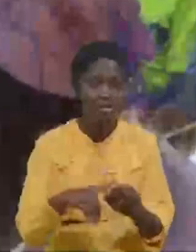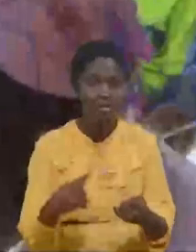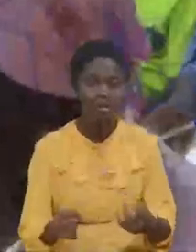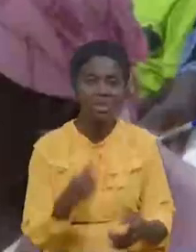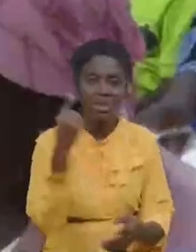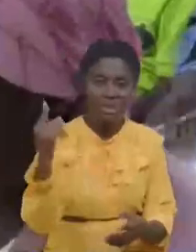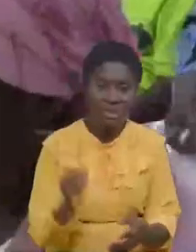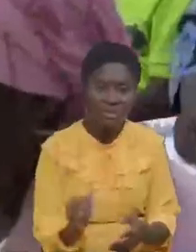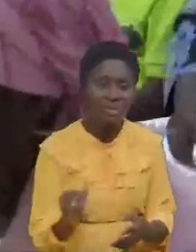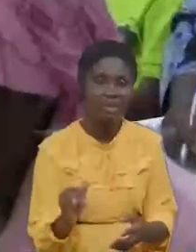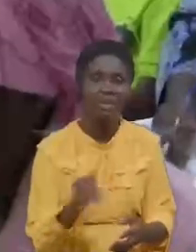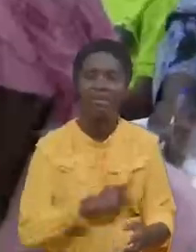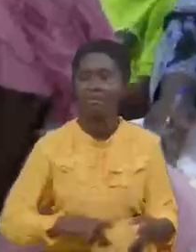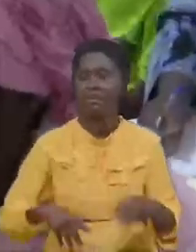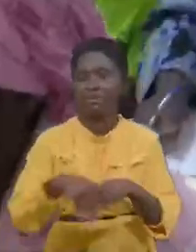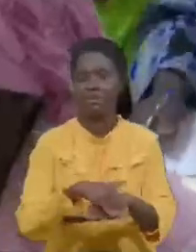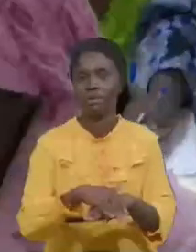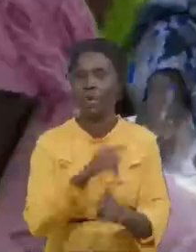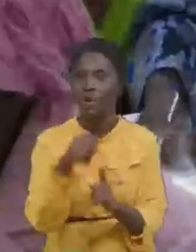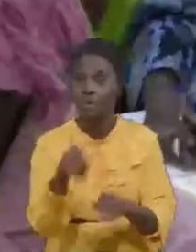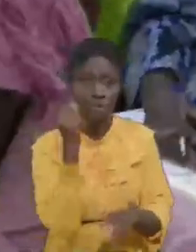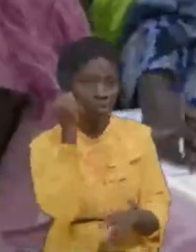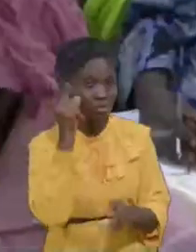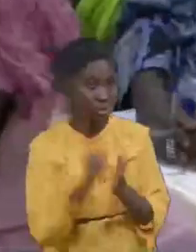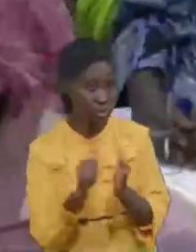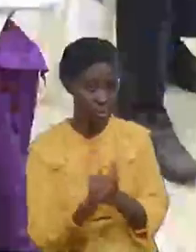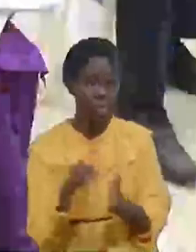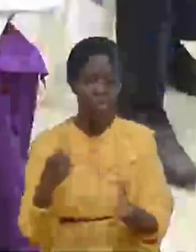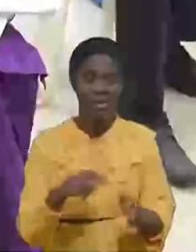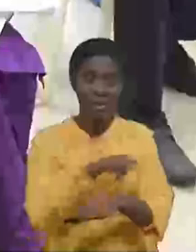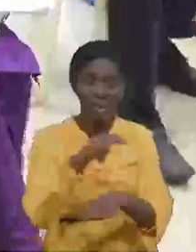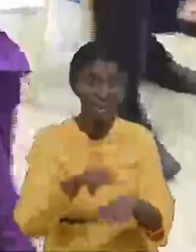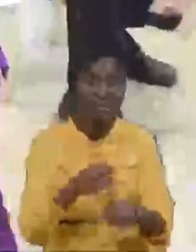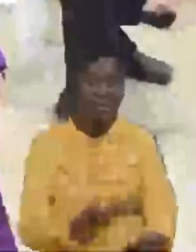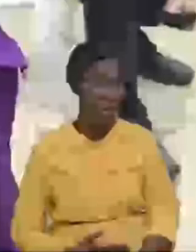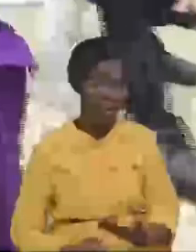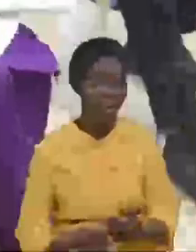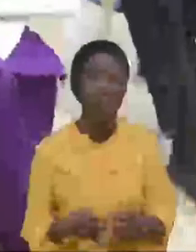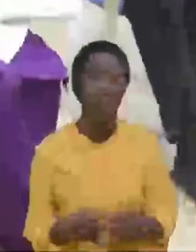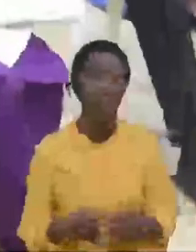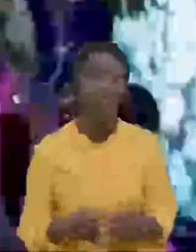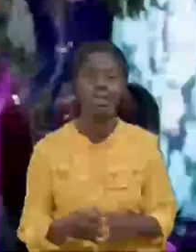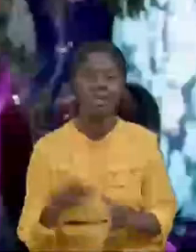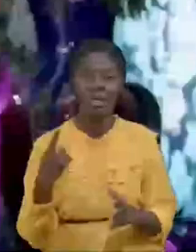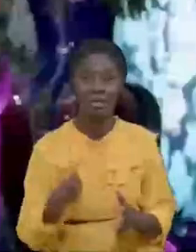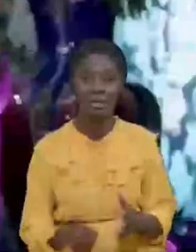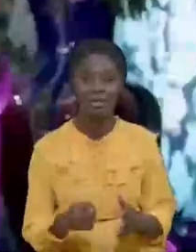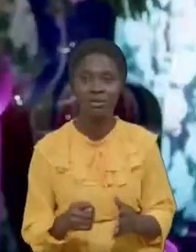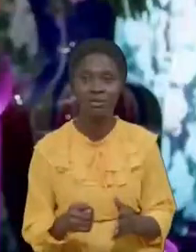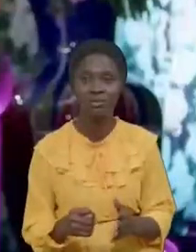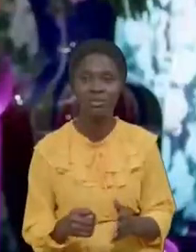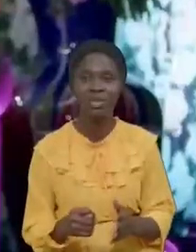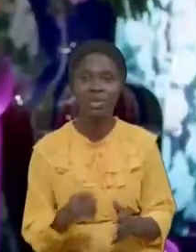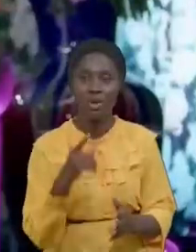vous comprenez que la naissance naturelle, là où vous dites que oui, voici